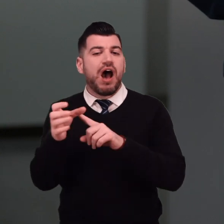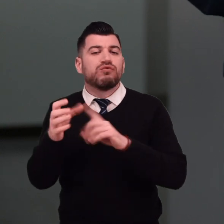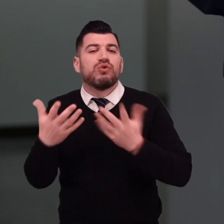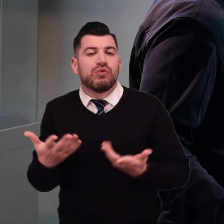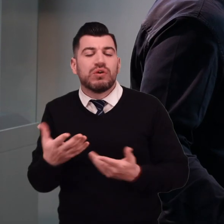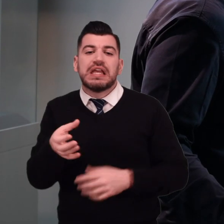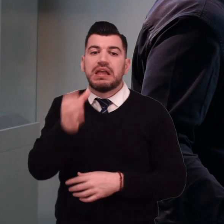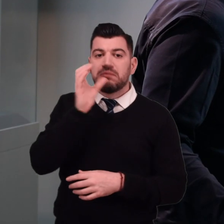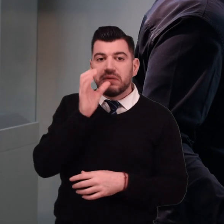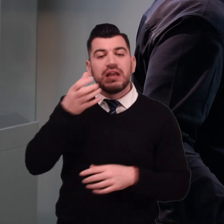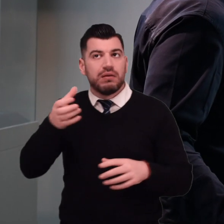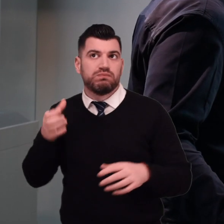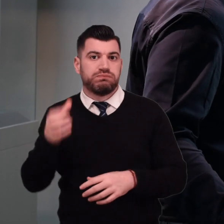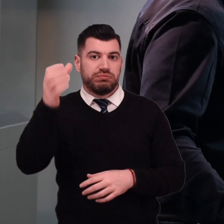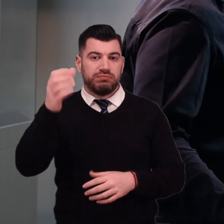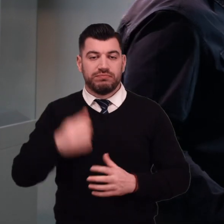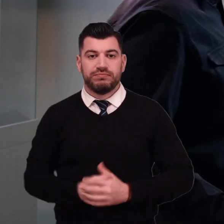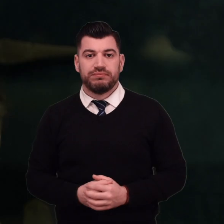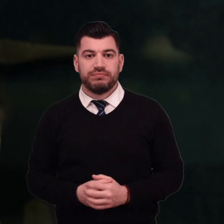πρόποση.